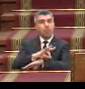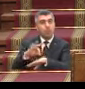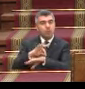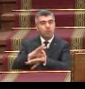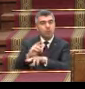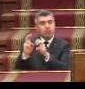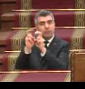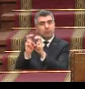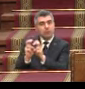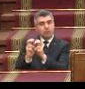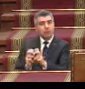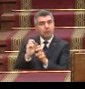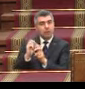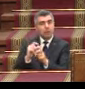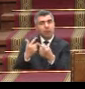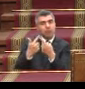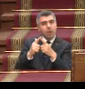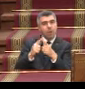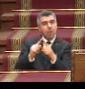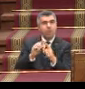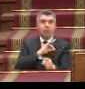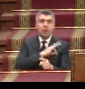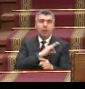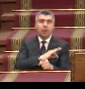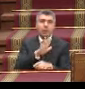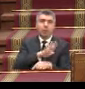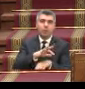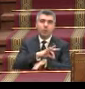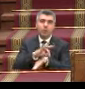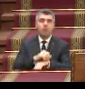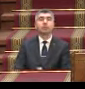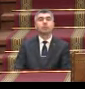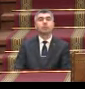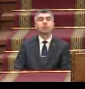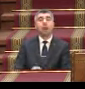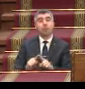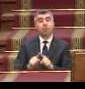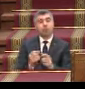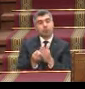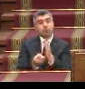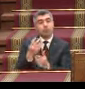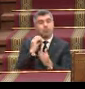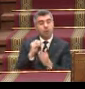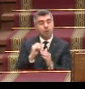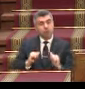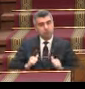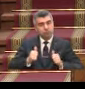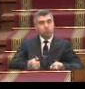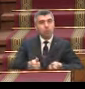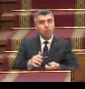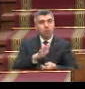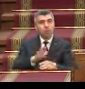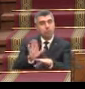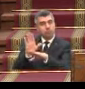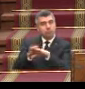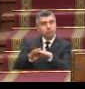وتقليص الضريبة على الدخل وغيرها من المكتسبات. إن هذه الدينامية الجديدة المطبوعة بالإرادة الجماعية تدعو